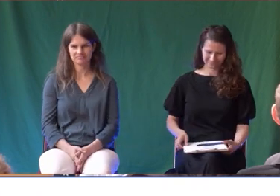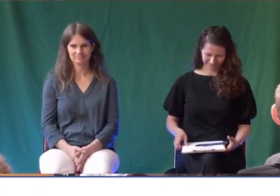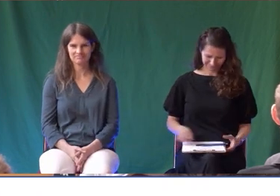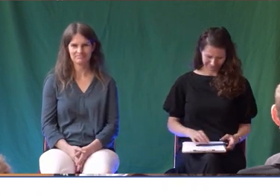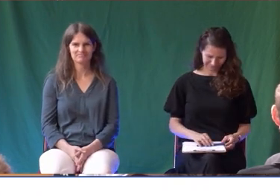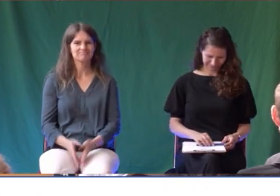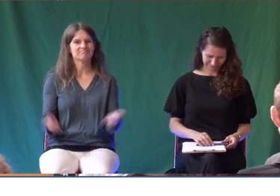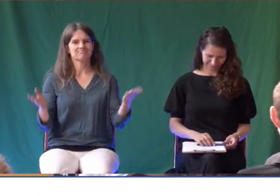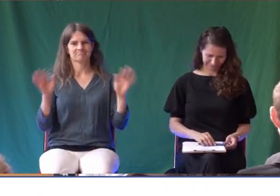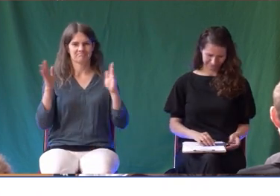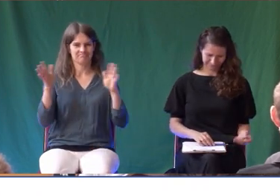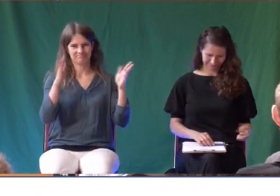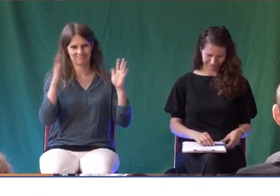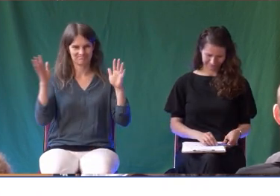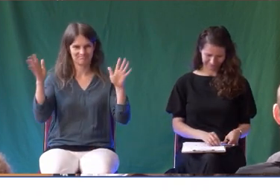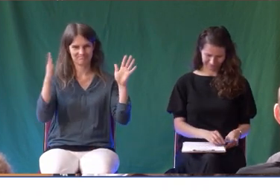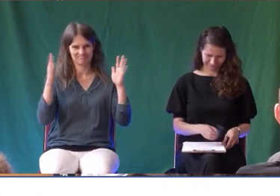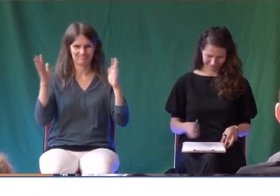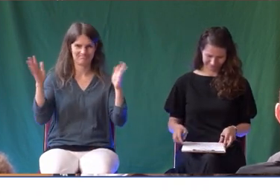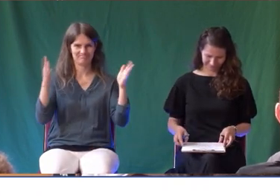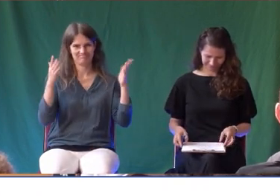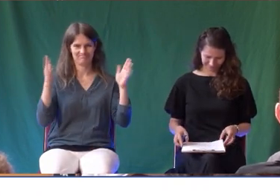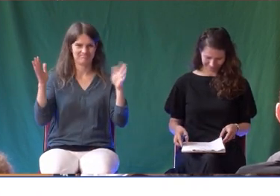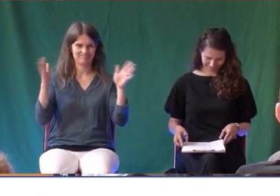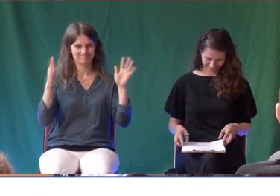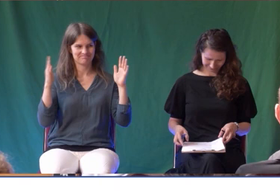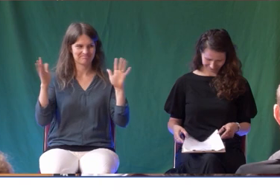Sie Herr Welt ja gerne noch mal einer Applaus